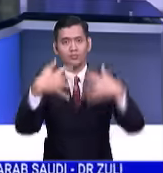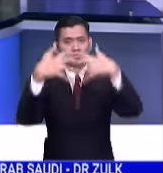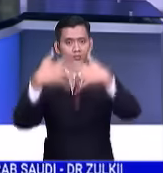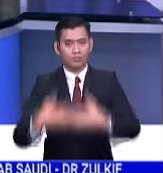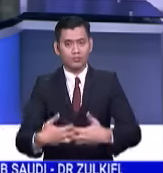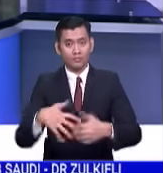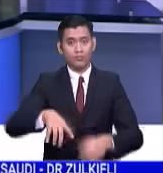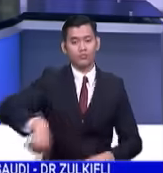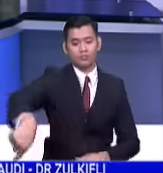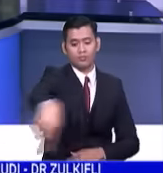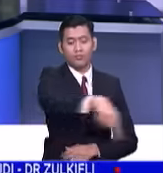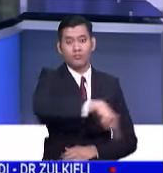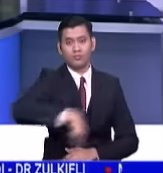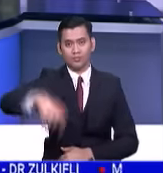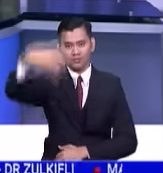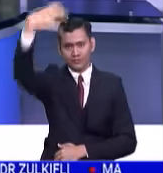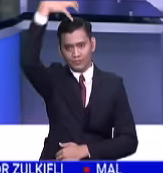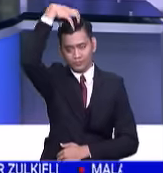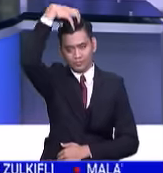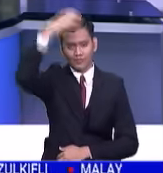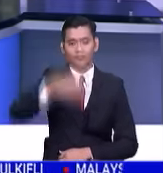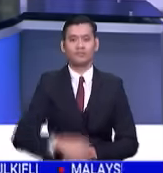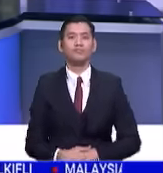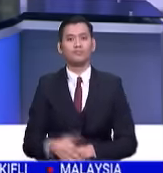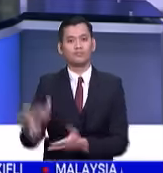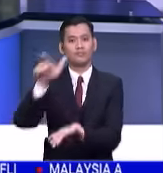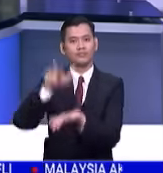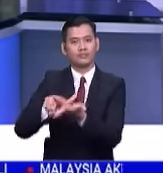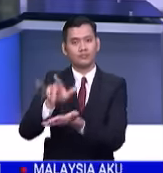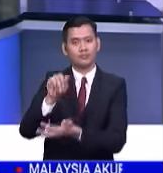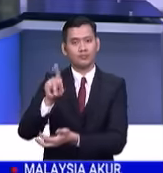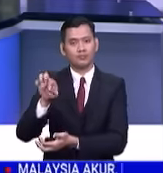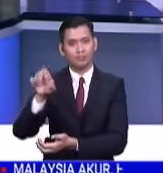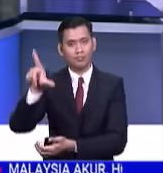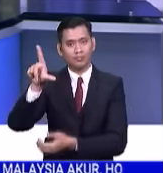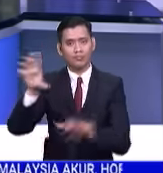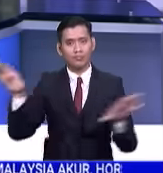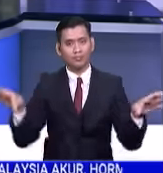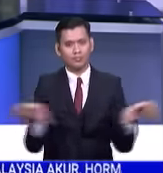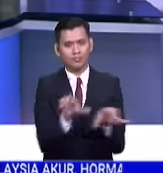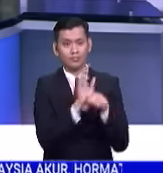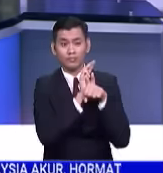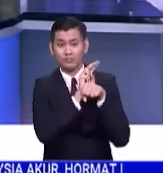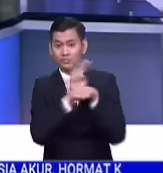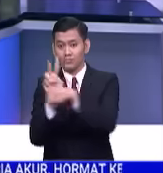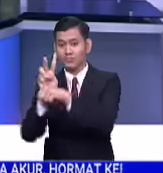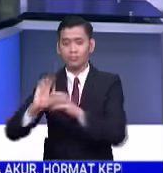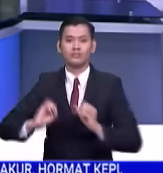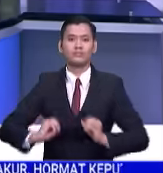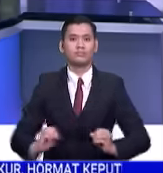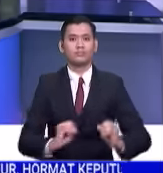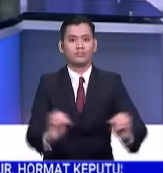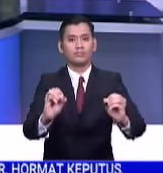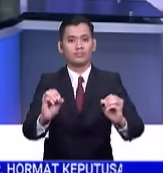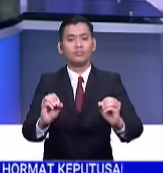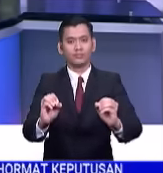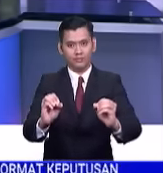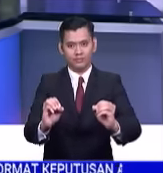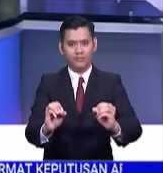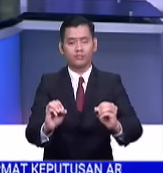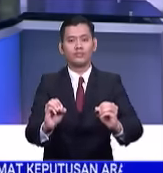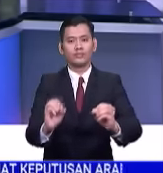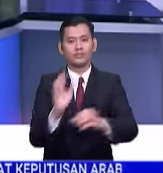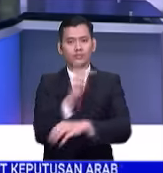sekitar Selangor. Ikuti laporan wartawan Amirul Aizat Muhammad Syafi'i yang membuat liputan operasi gempur